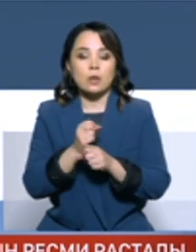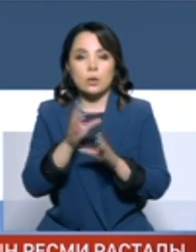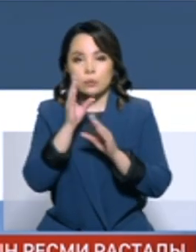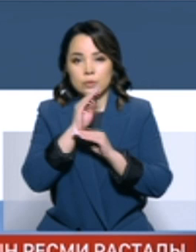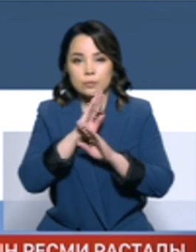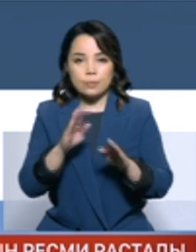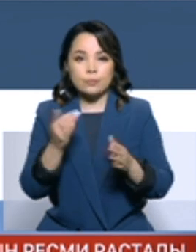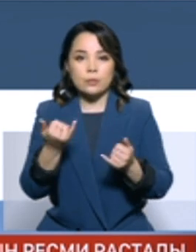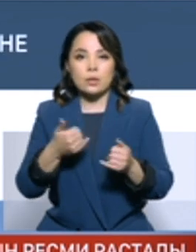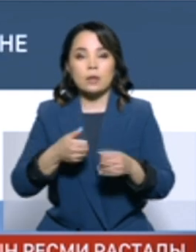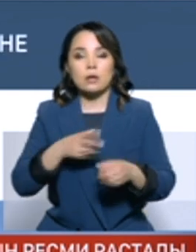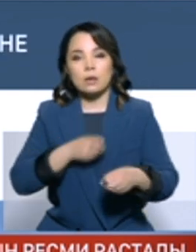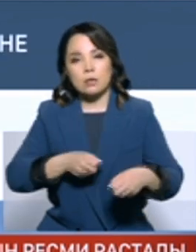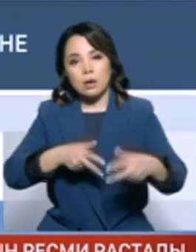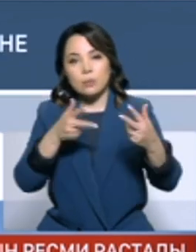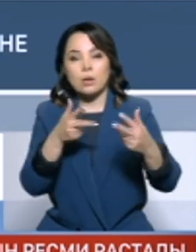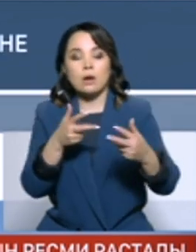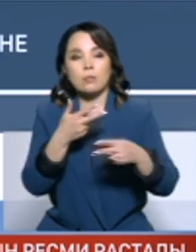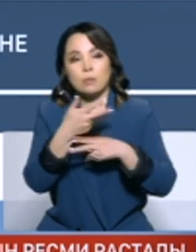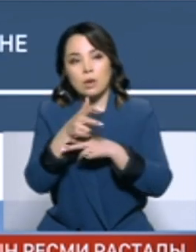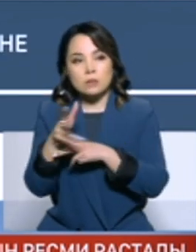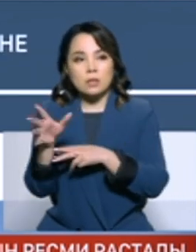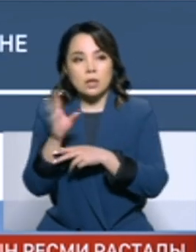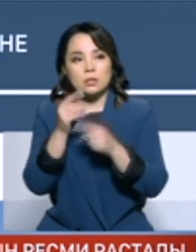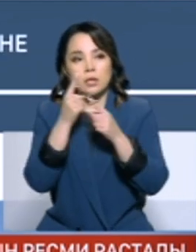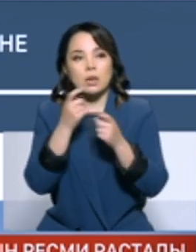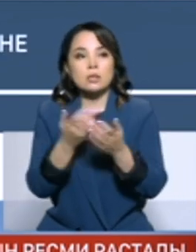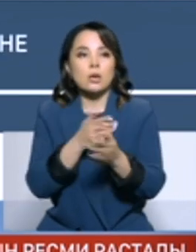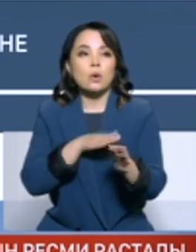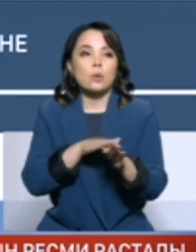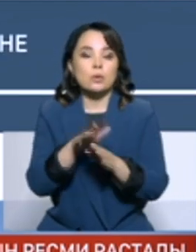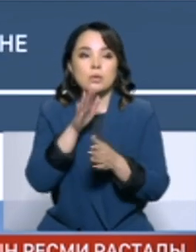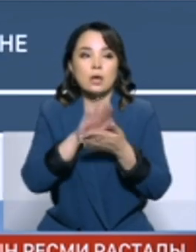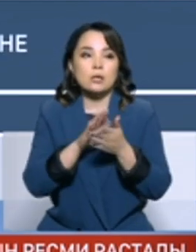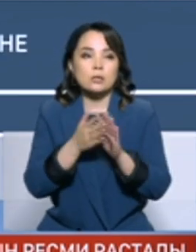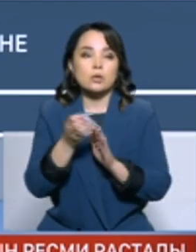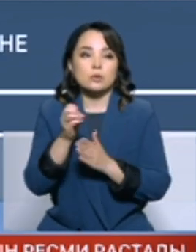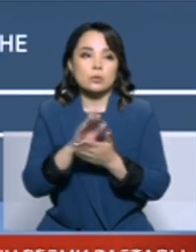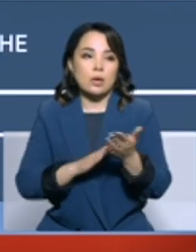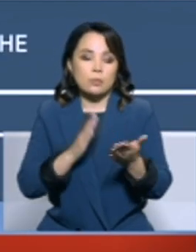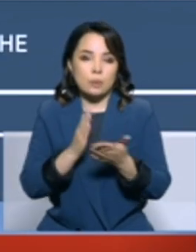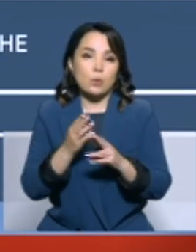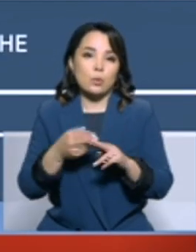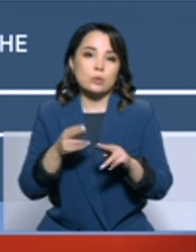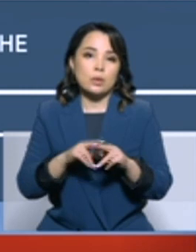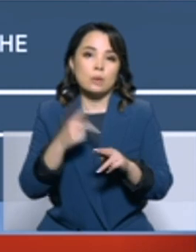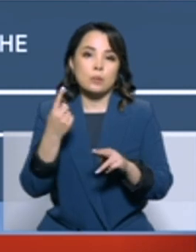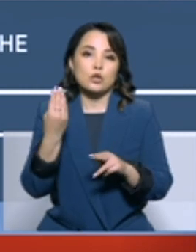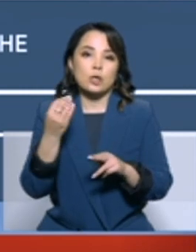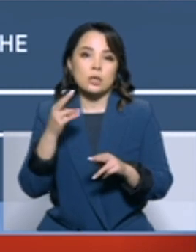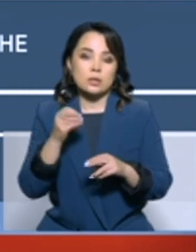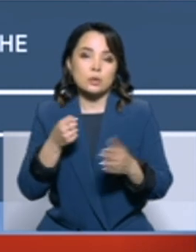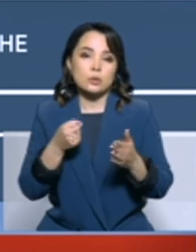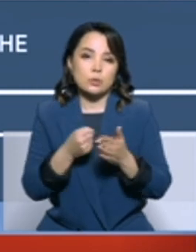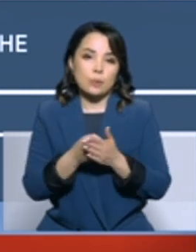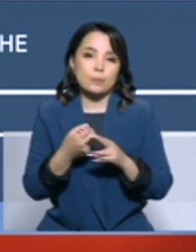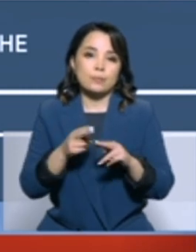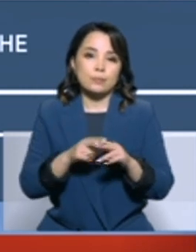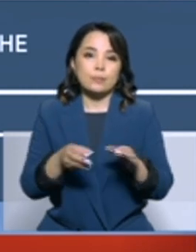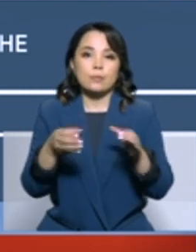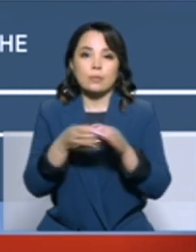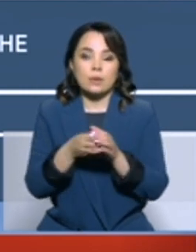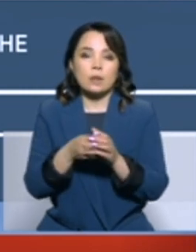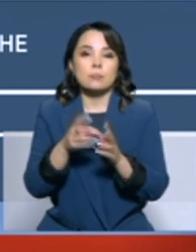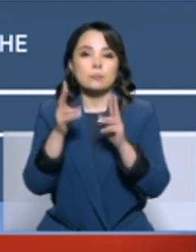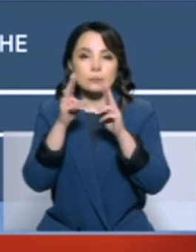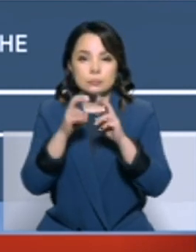жүргізілмейді. Камералық бақылау нәтижелері бойынша хабарламаны орындау мерзімі де ұзартылды. Сондай-ақ 1-ші шілдеге дейін кешенді